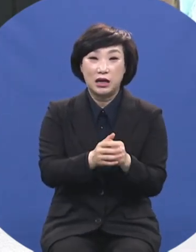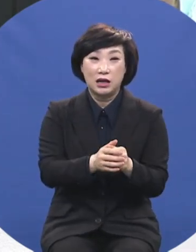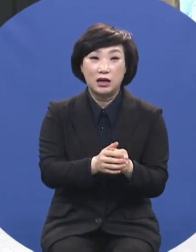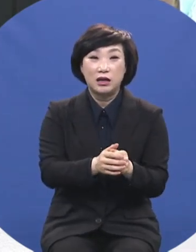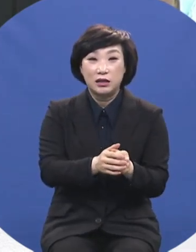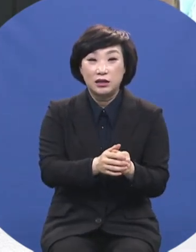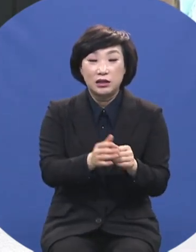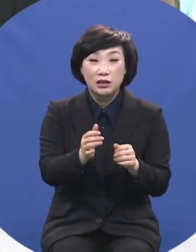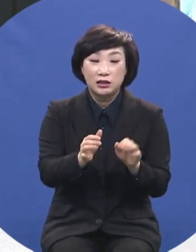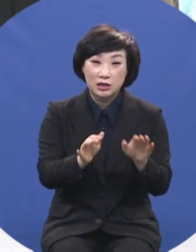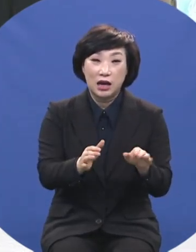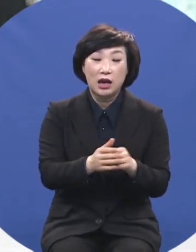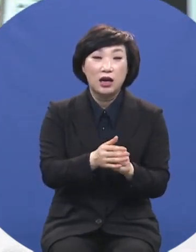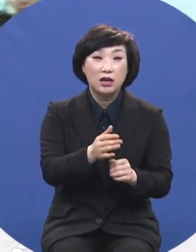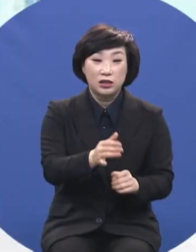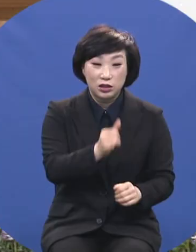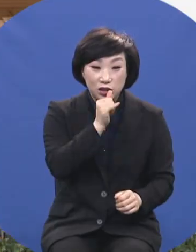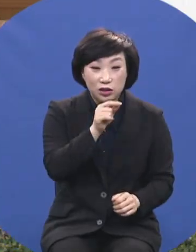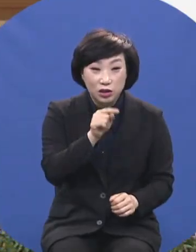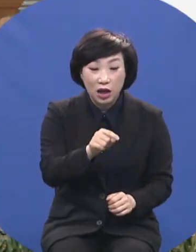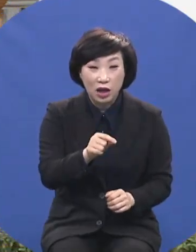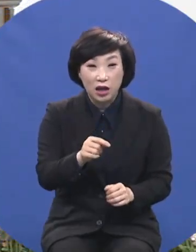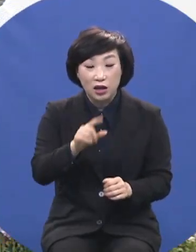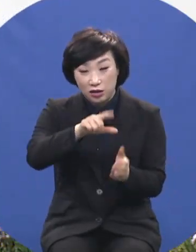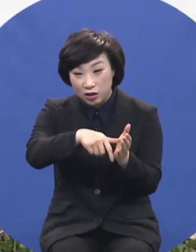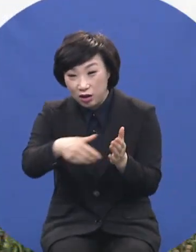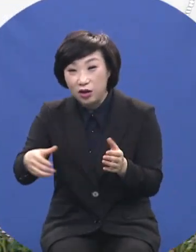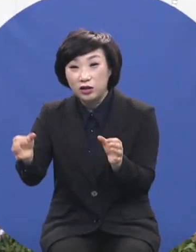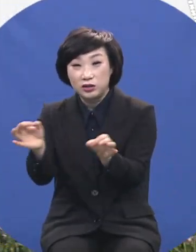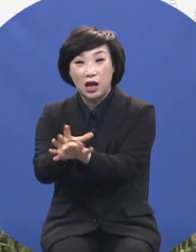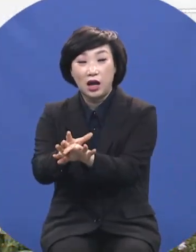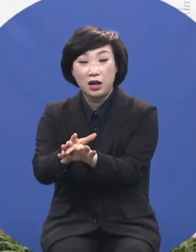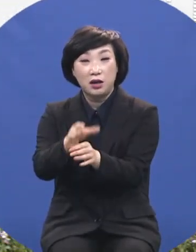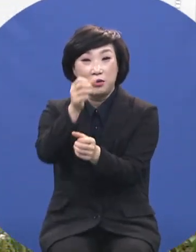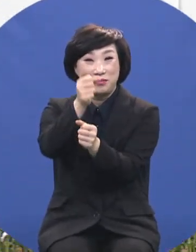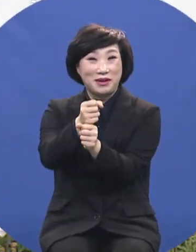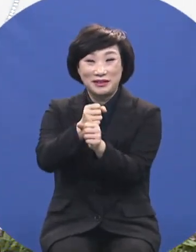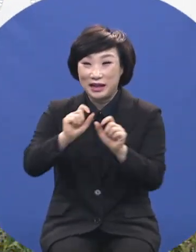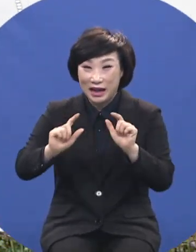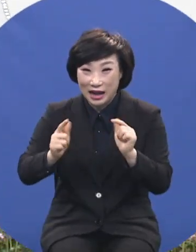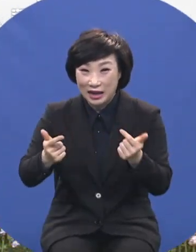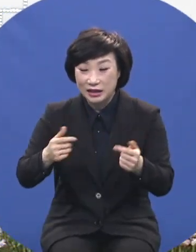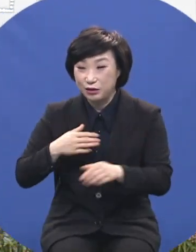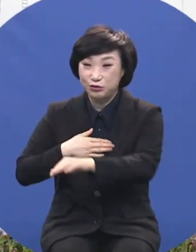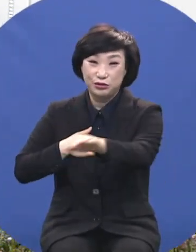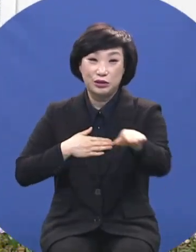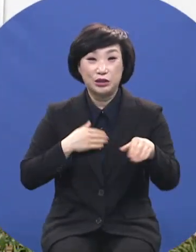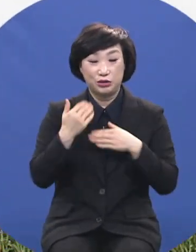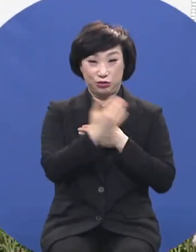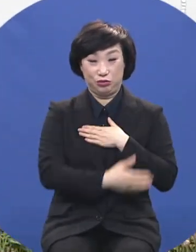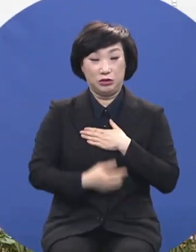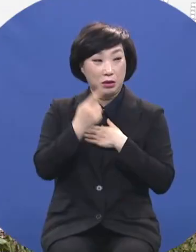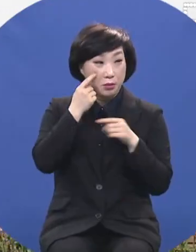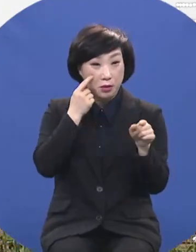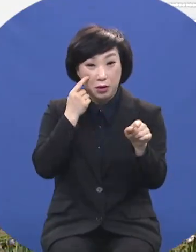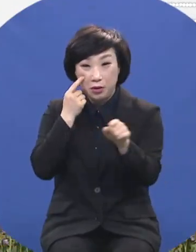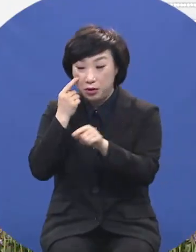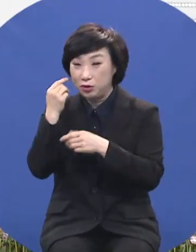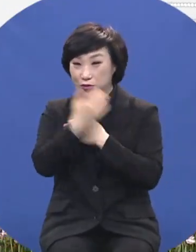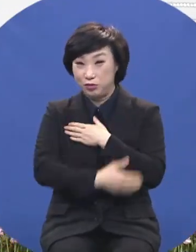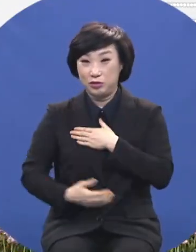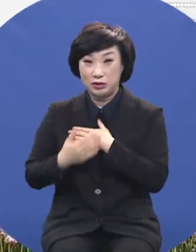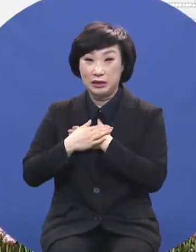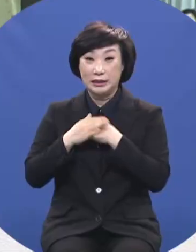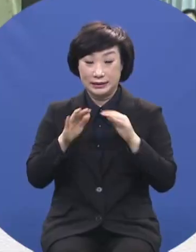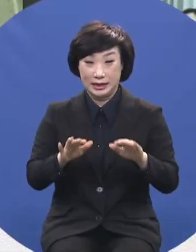무로 사라지는 그런 존재를 지은 것이 아니라, 눈에 보이는 육신은 육의 사람들이